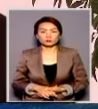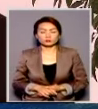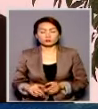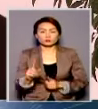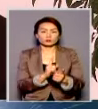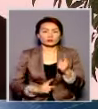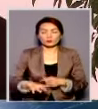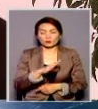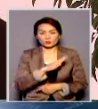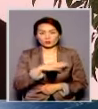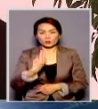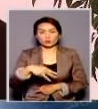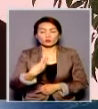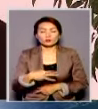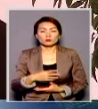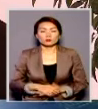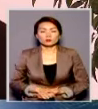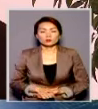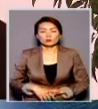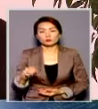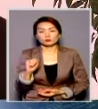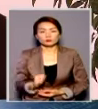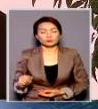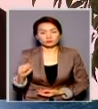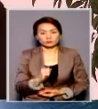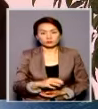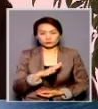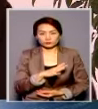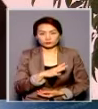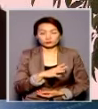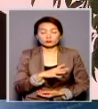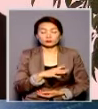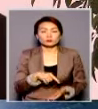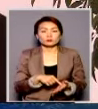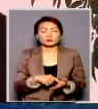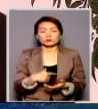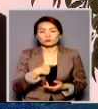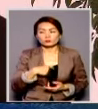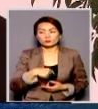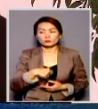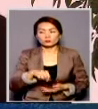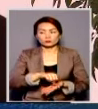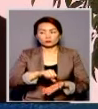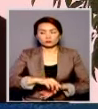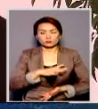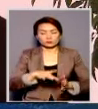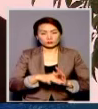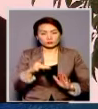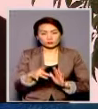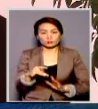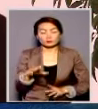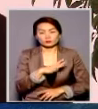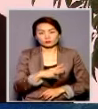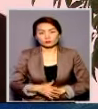референдум өтіп 30 тамыз күні соның бел ортасында мен өзім жүрдім сол кезде сайлау